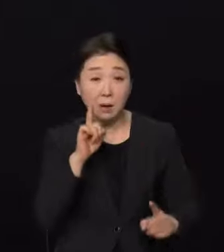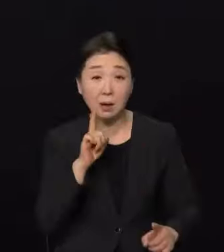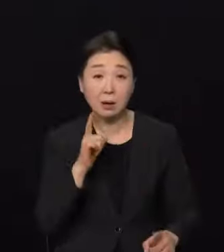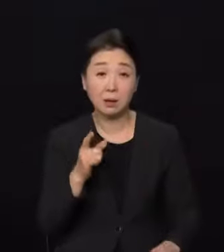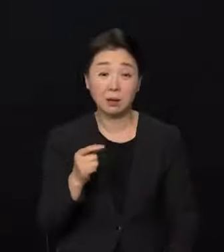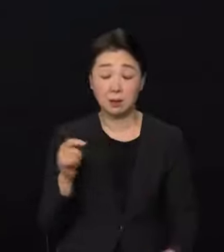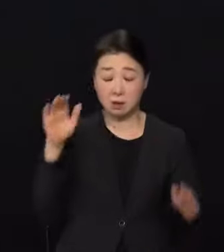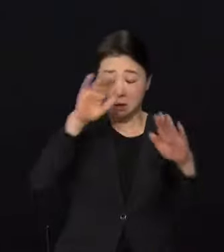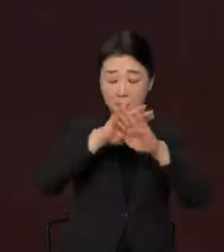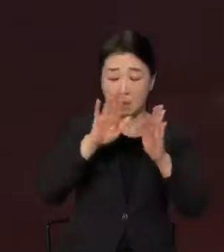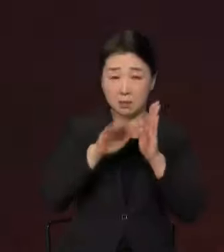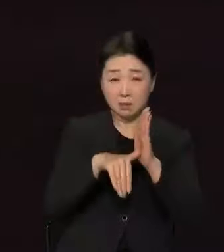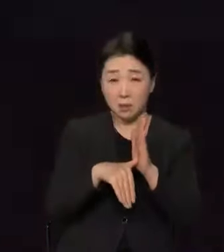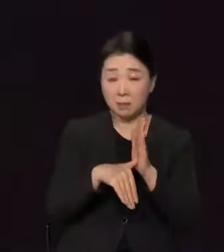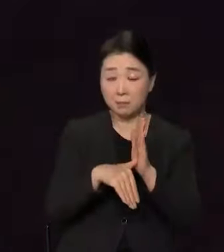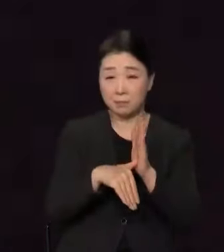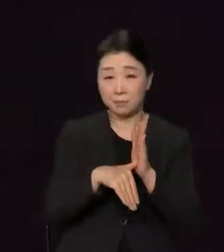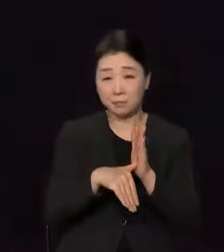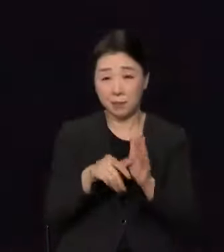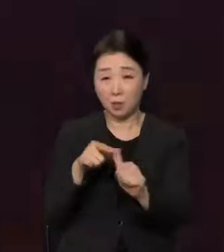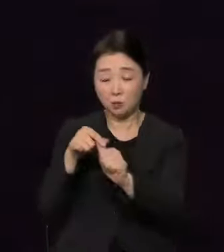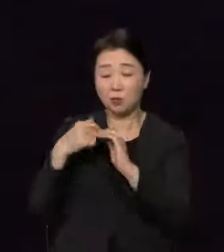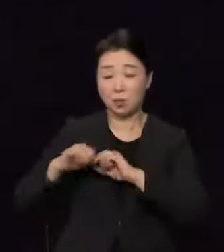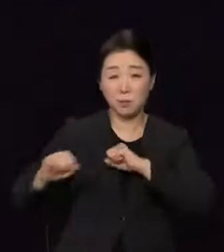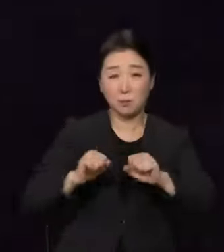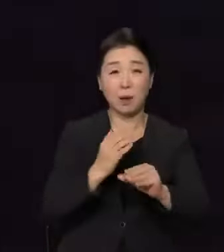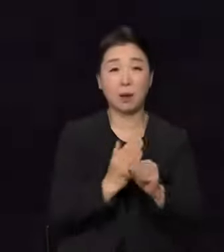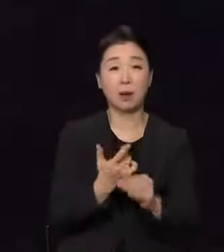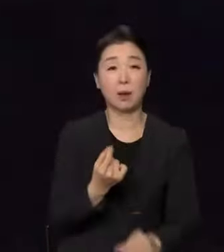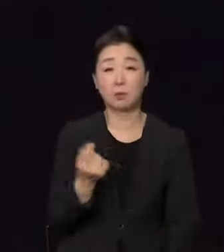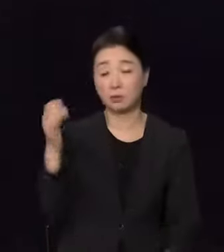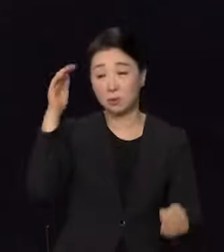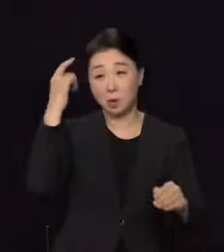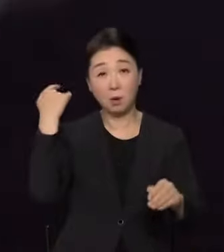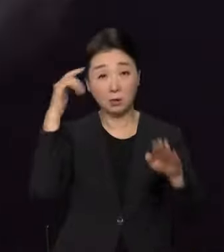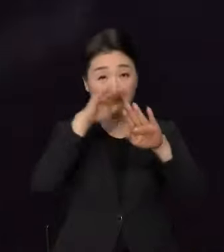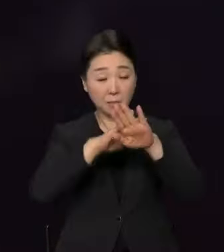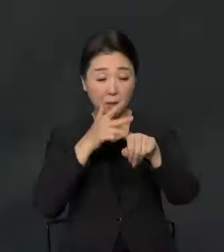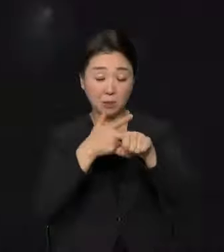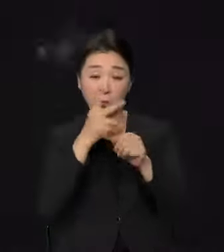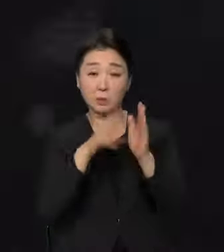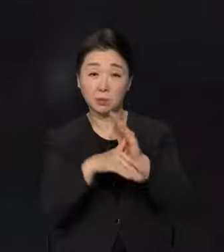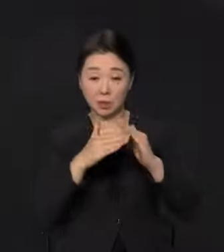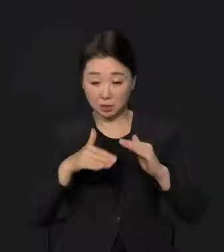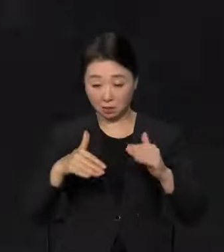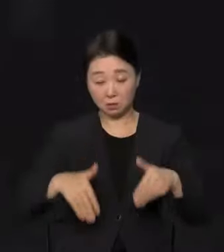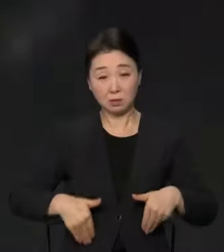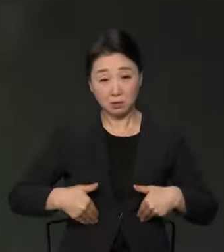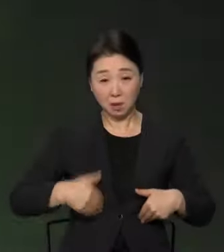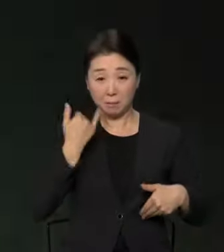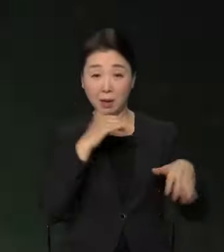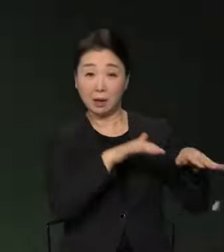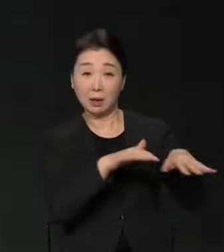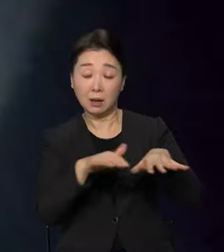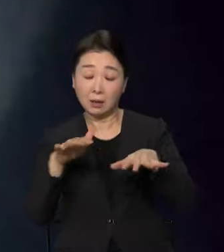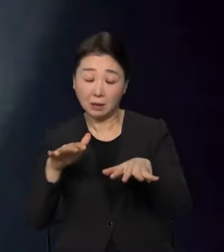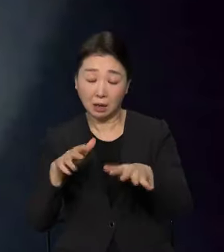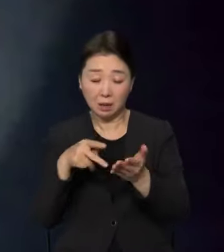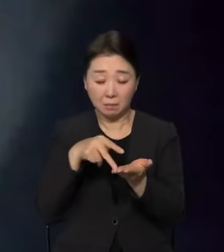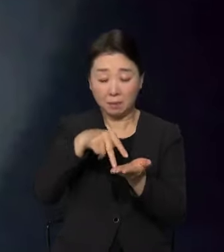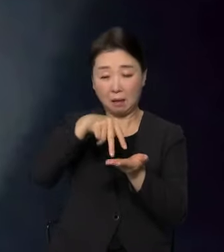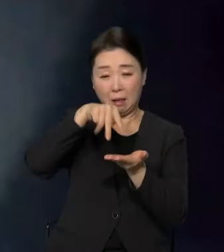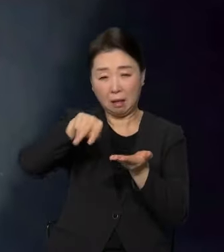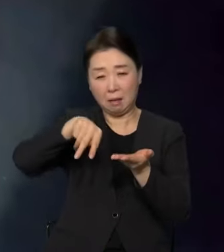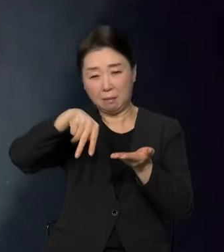캄캄한 밤바다에서 해경 구조대원들이 다급히 움직입니다. 어제 저녁 7시쯤 전남 고흥군 녹동항에서 배에서 내리던 50대